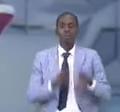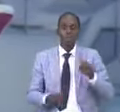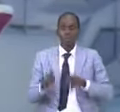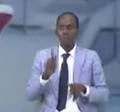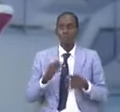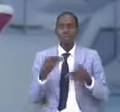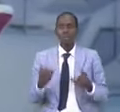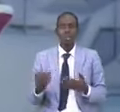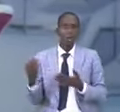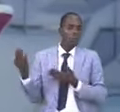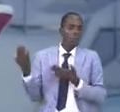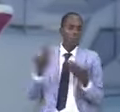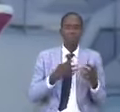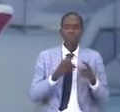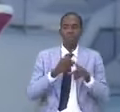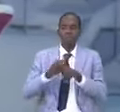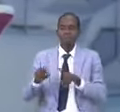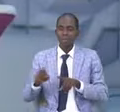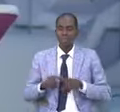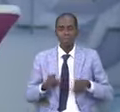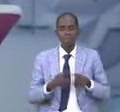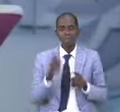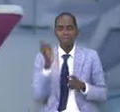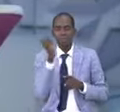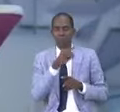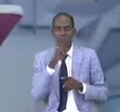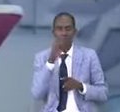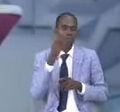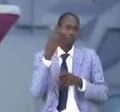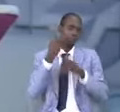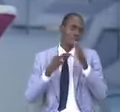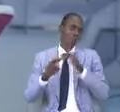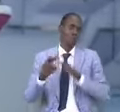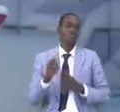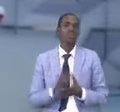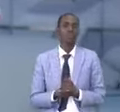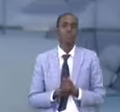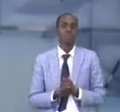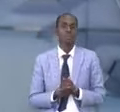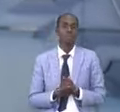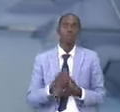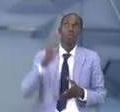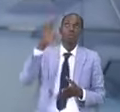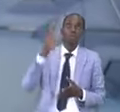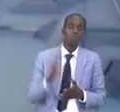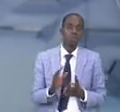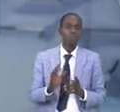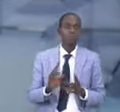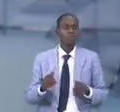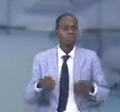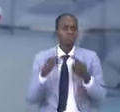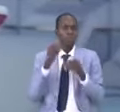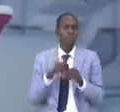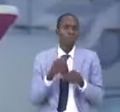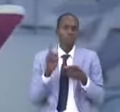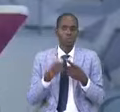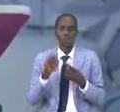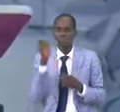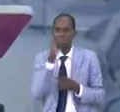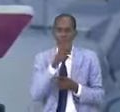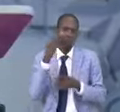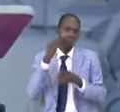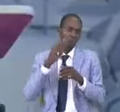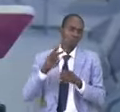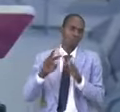pour que les policiers ne donnent de l'argent les pasteurs qui s'engagent dans les fausses prophéties pour que les